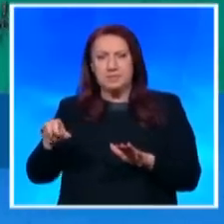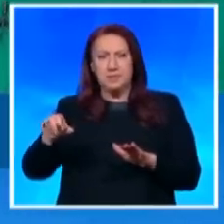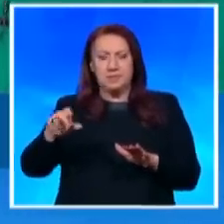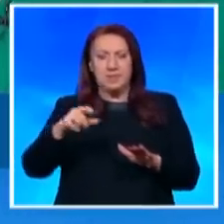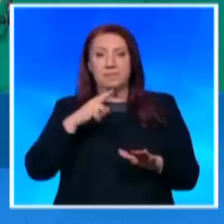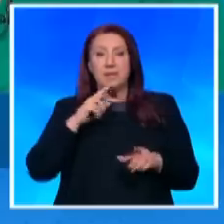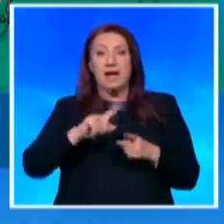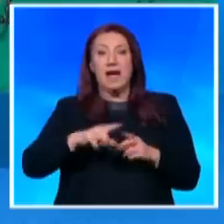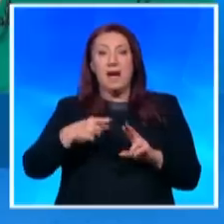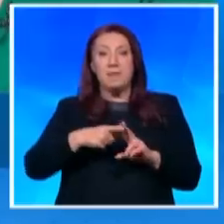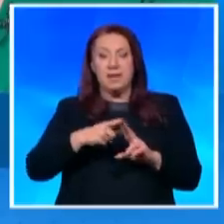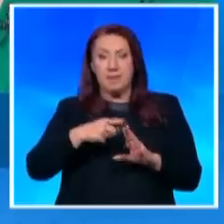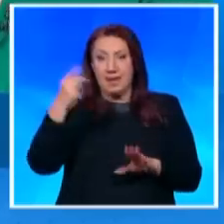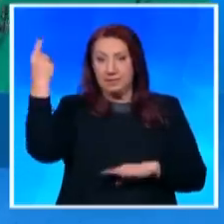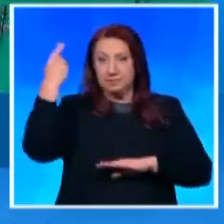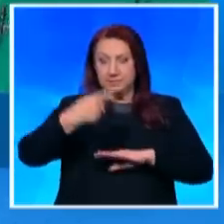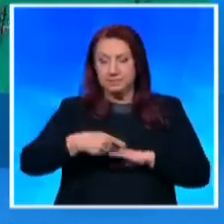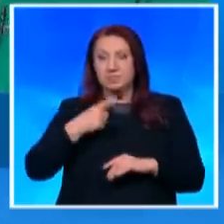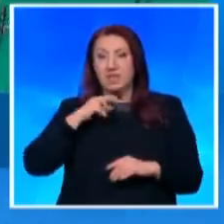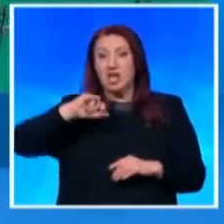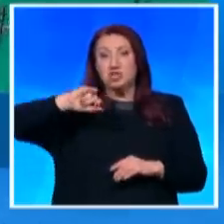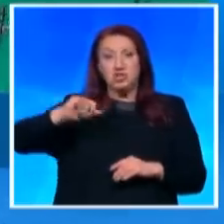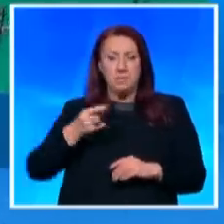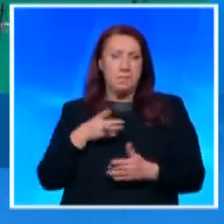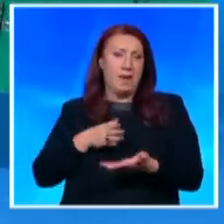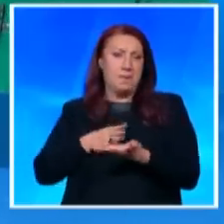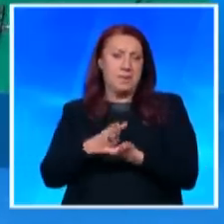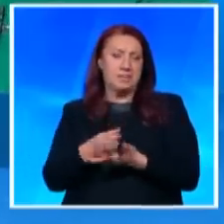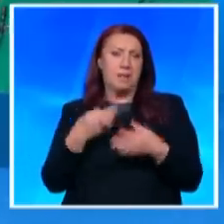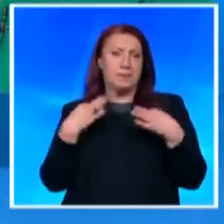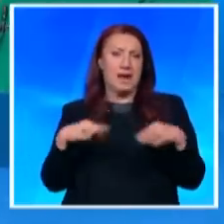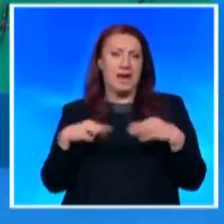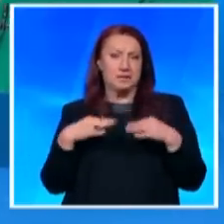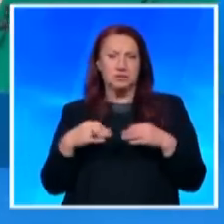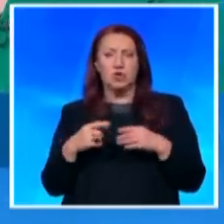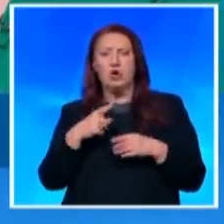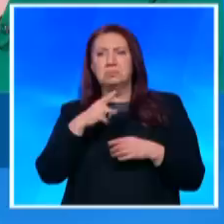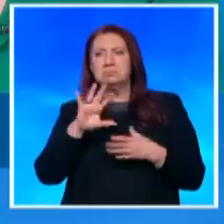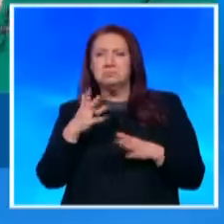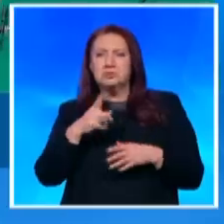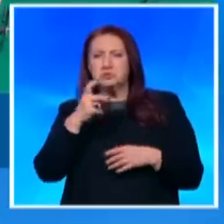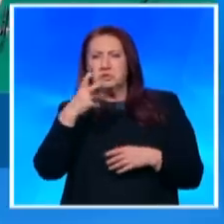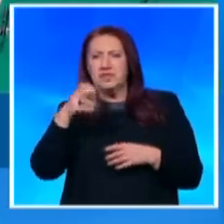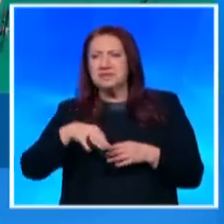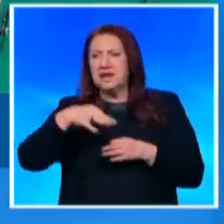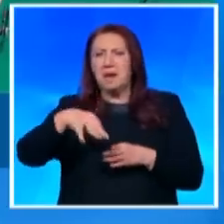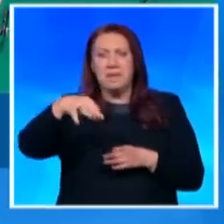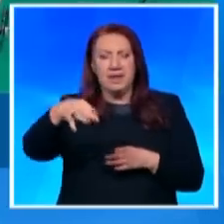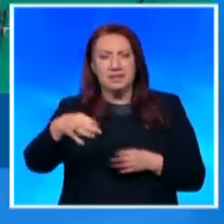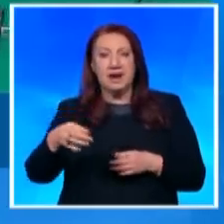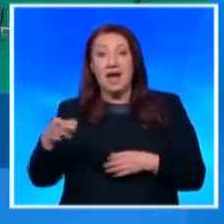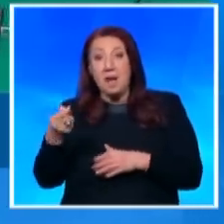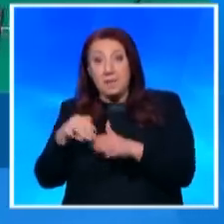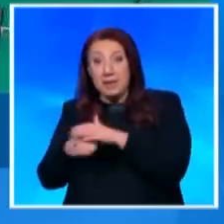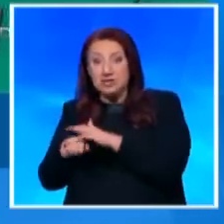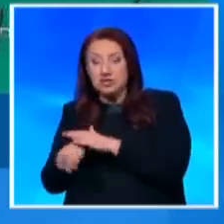града. Джип с благоевградска регистрация преминал през поста празен. Няколко стотин метра по-надолу бежанците се качили в колата. При